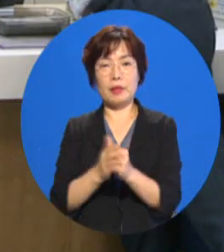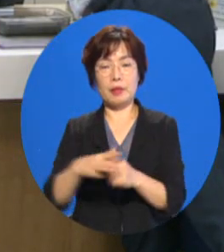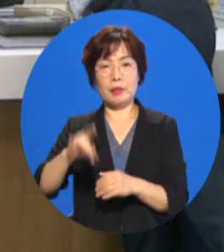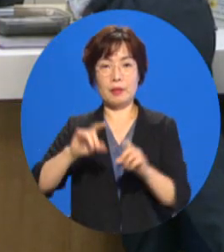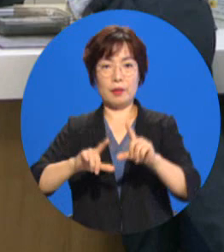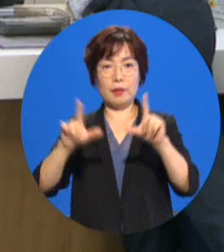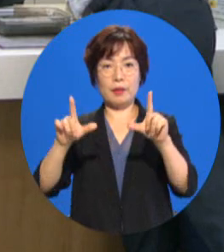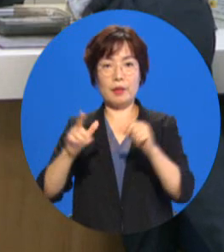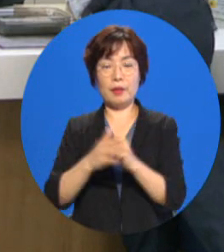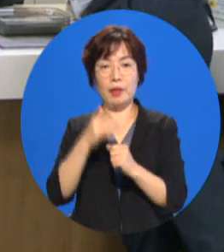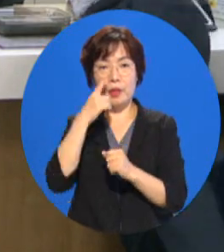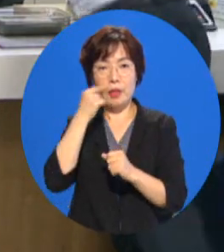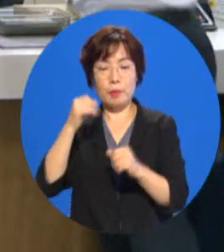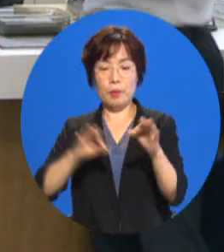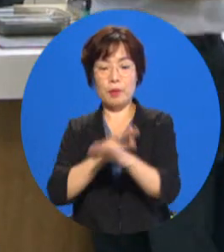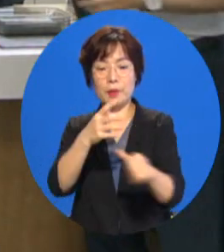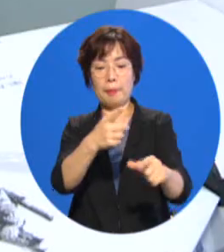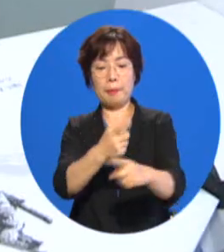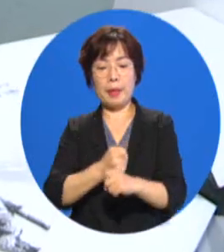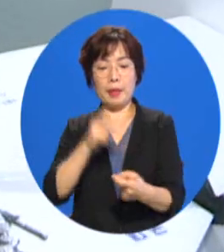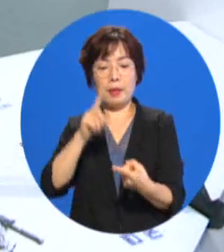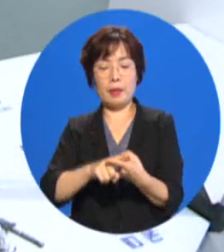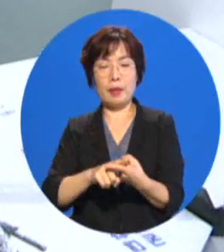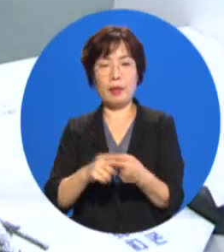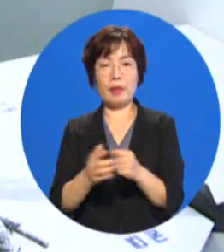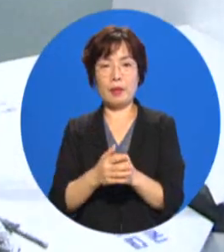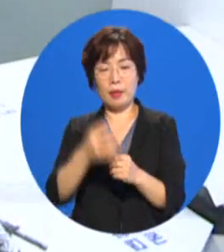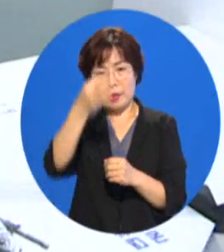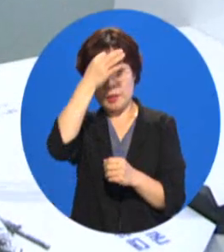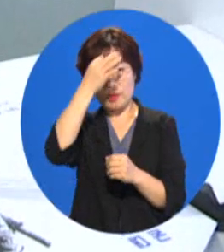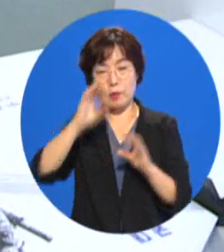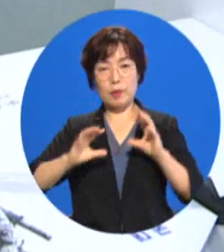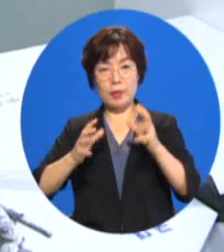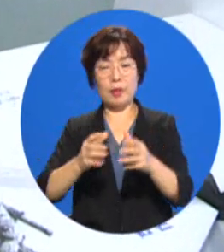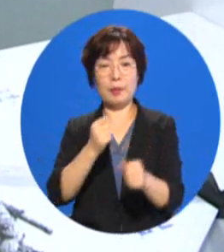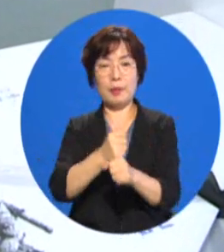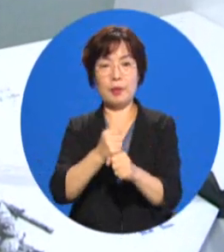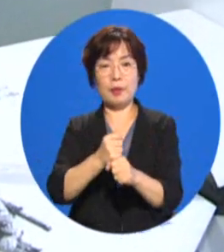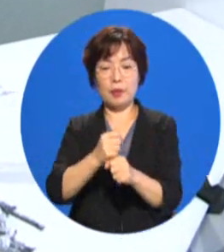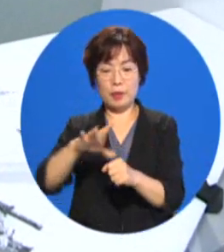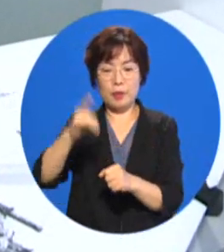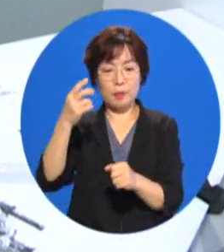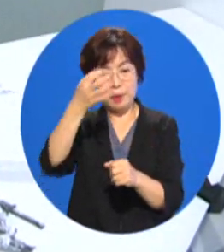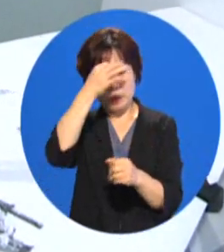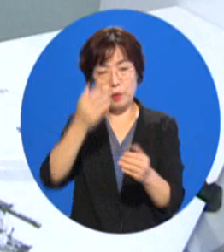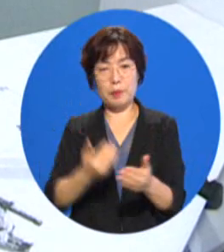첫날이라며 일본의 경제 보복에 대응해 기술 국산화, 원천 기술